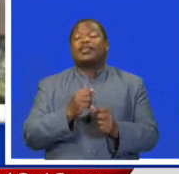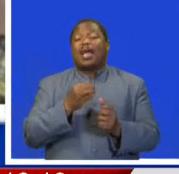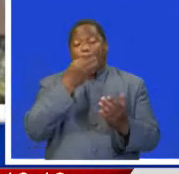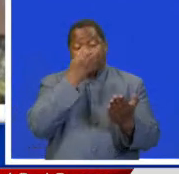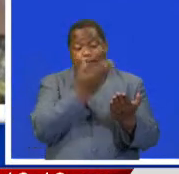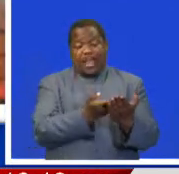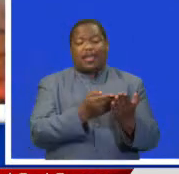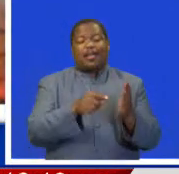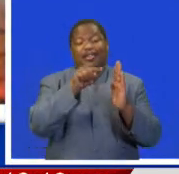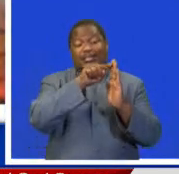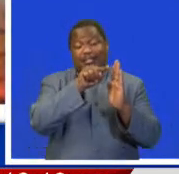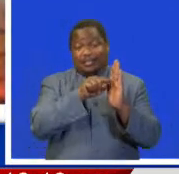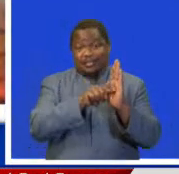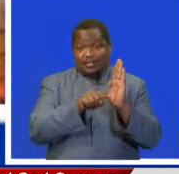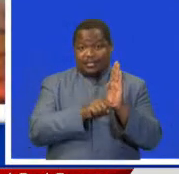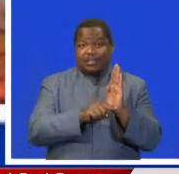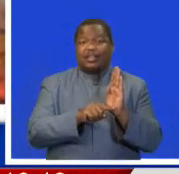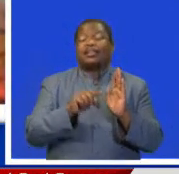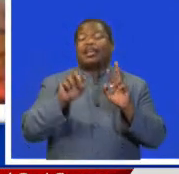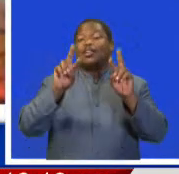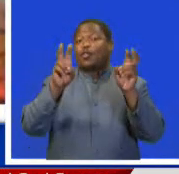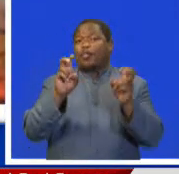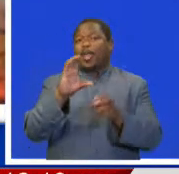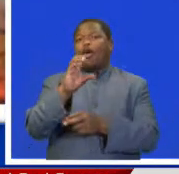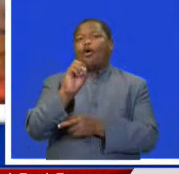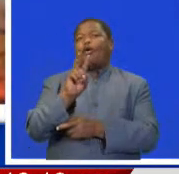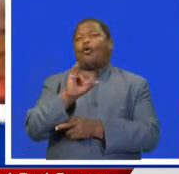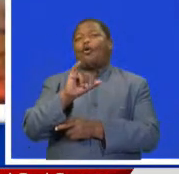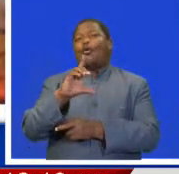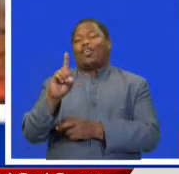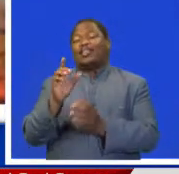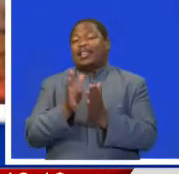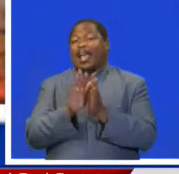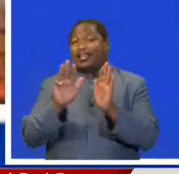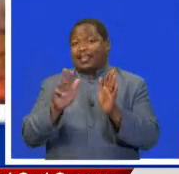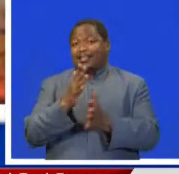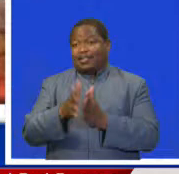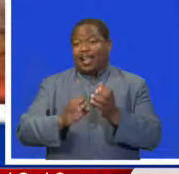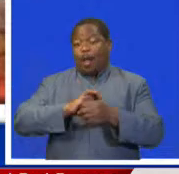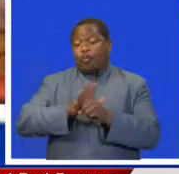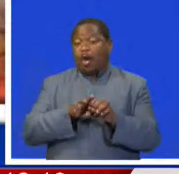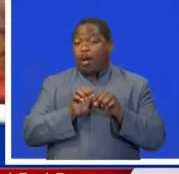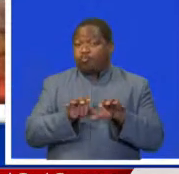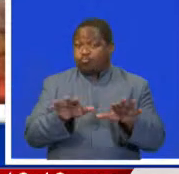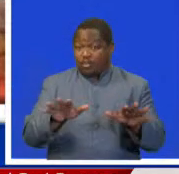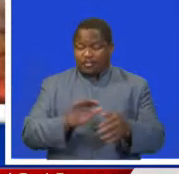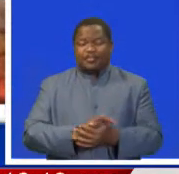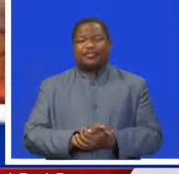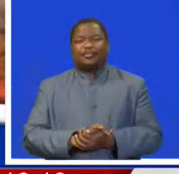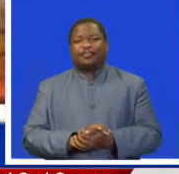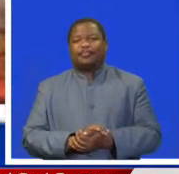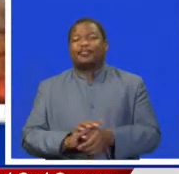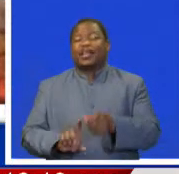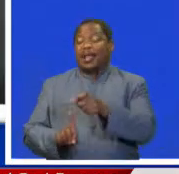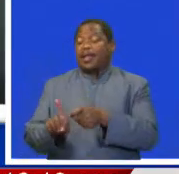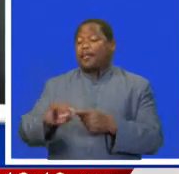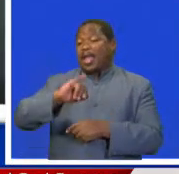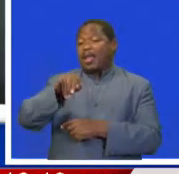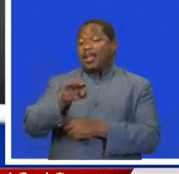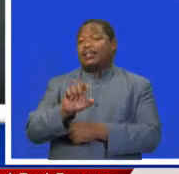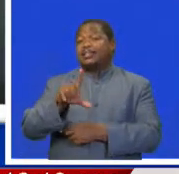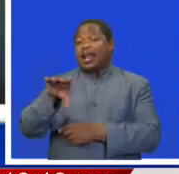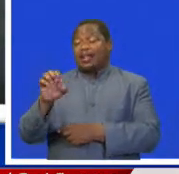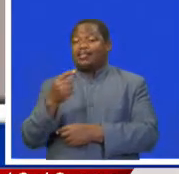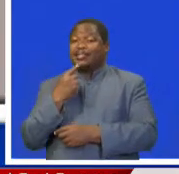wathi banelithemba lokuthi kuleli viki lelitako batabe sebahamba tikolwa kanye nayo inkampani litabe ibakhela